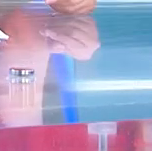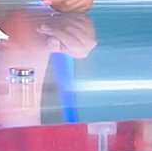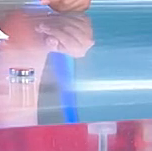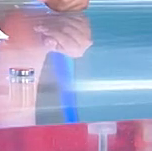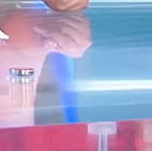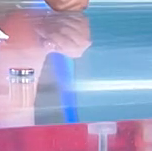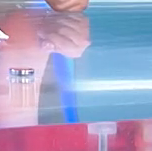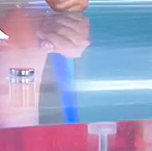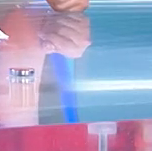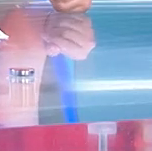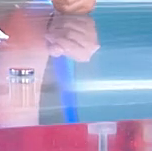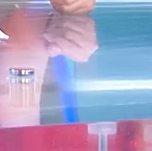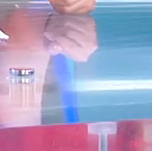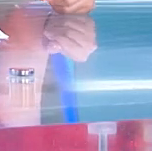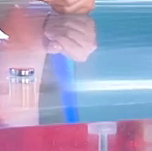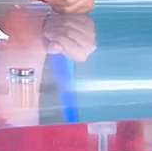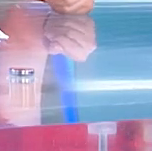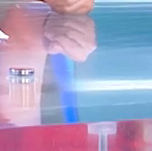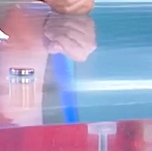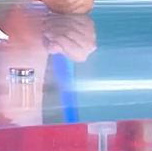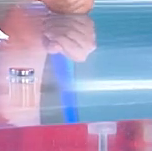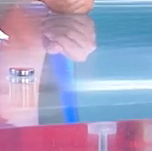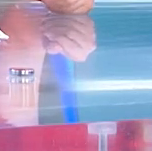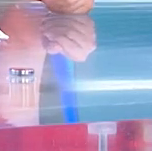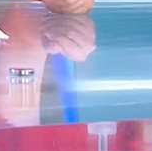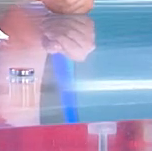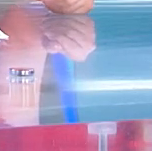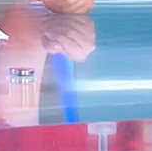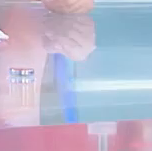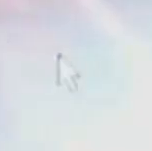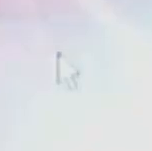peristiwa lain kami rangkum dalam Seputar Kriminal berikut ini.